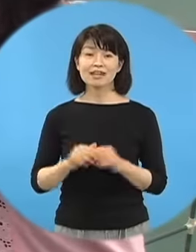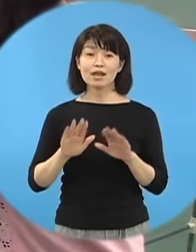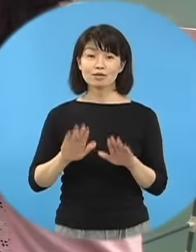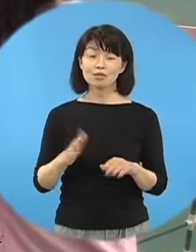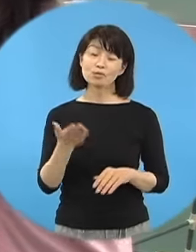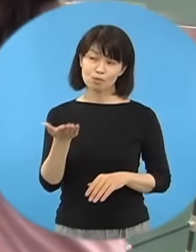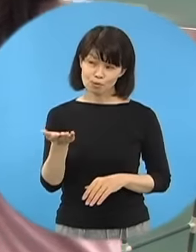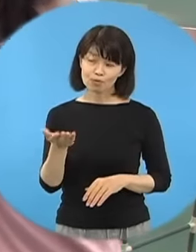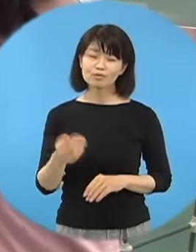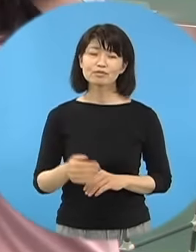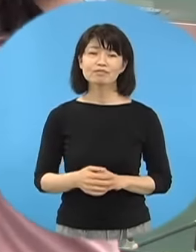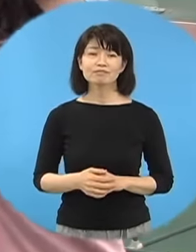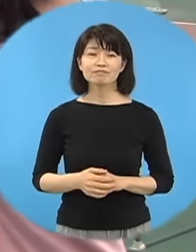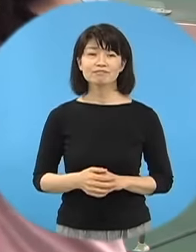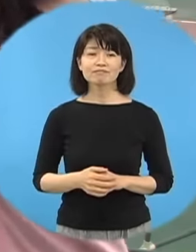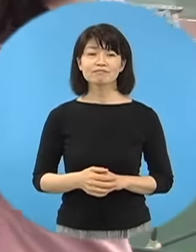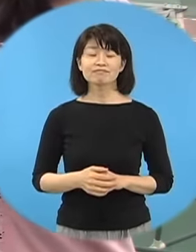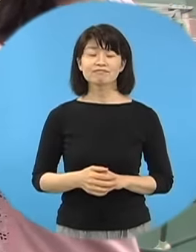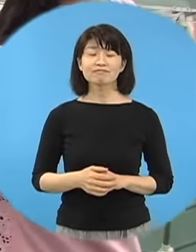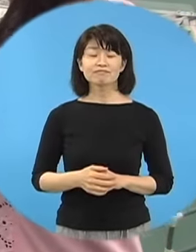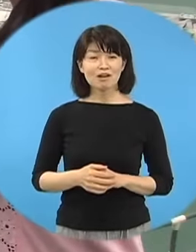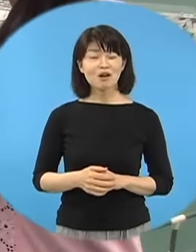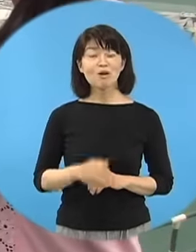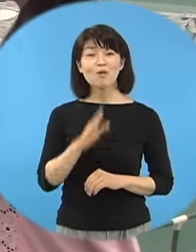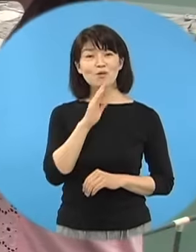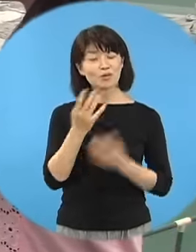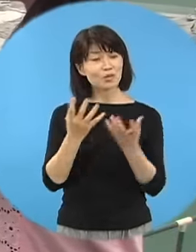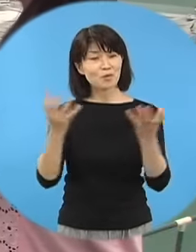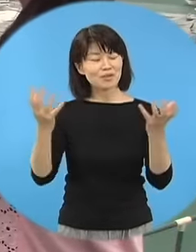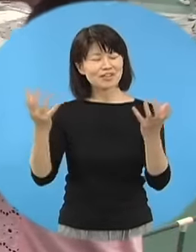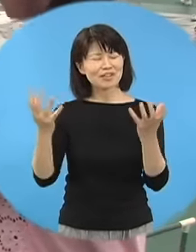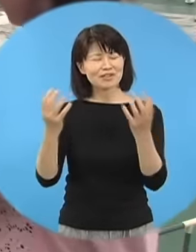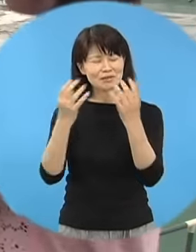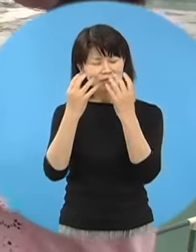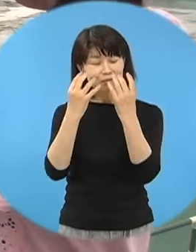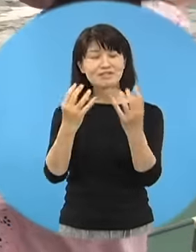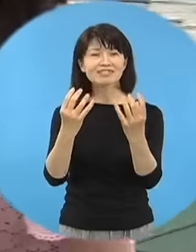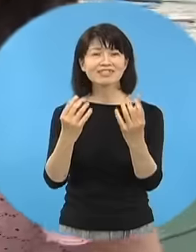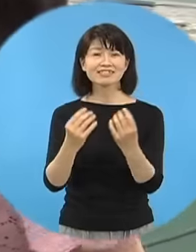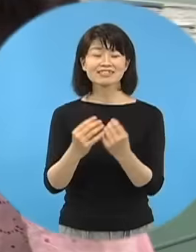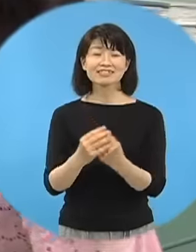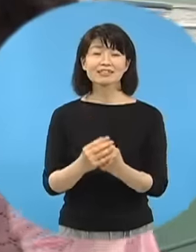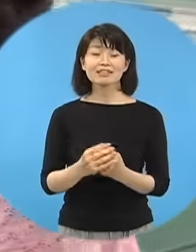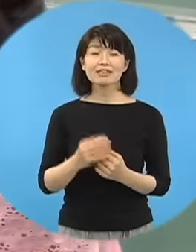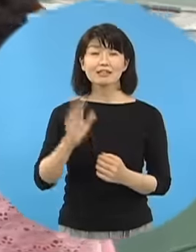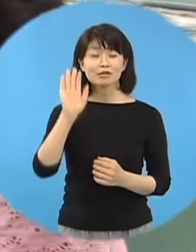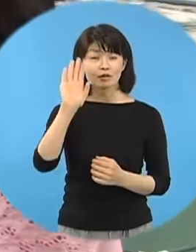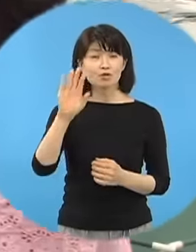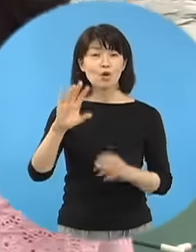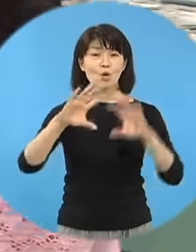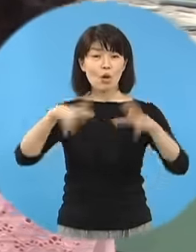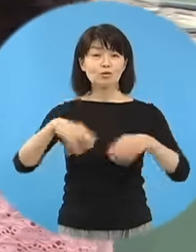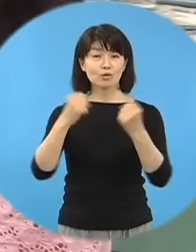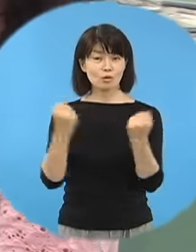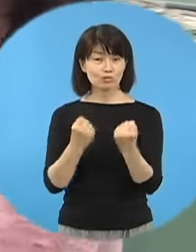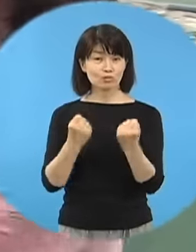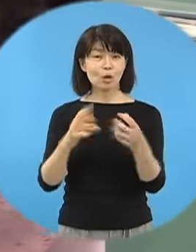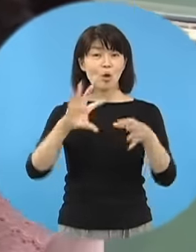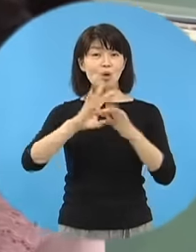参加してみていかがですか思ったよりも盛り上がっててびっくりしましたこれから先ワールドカップそして